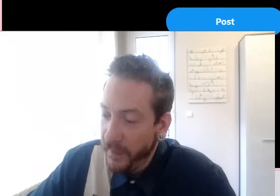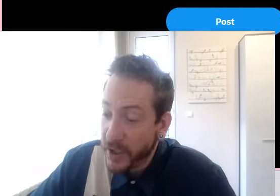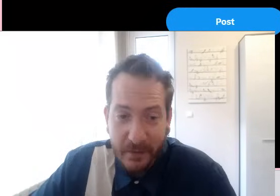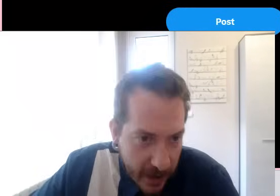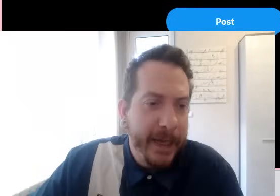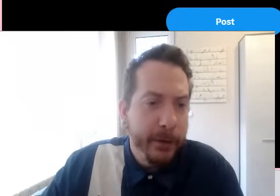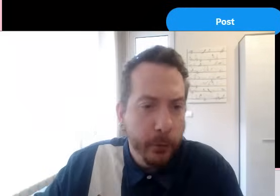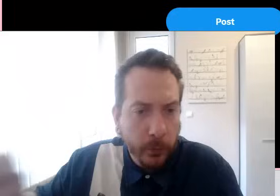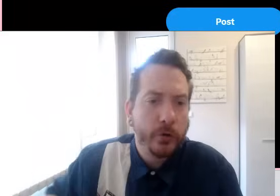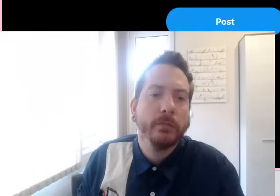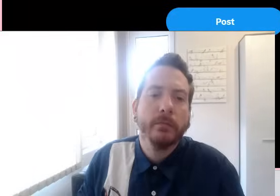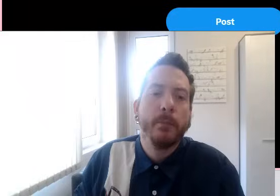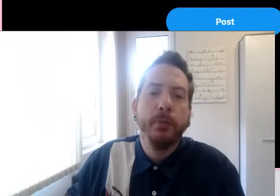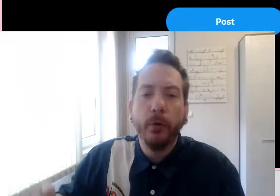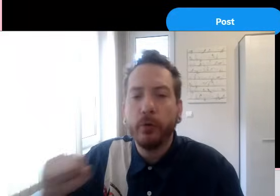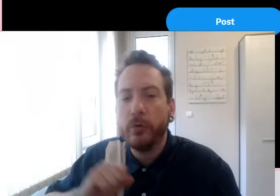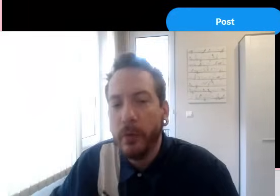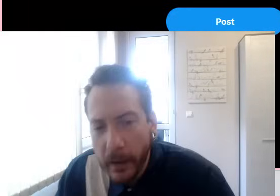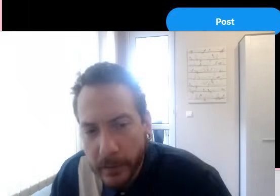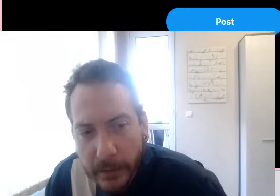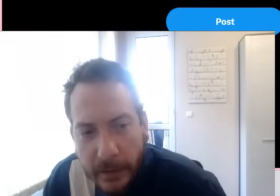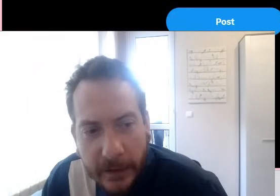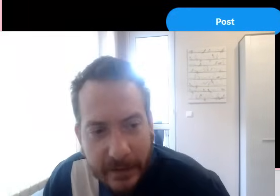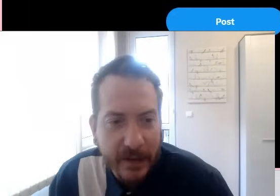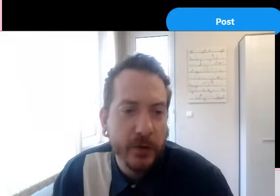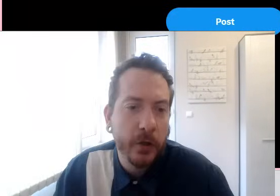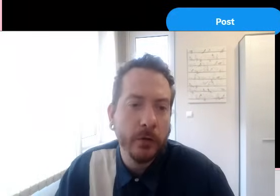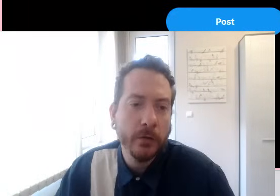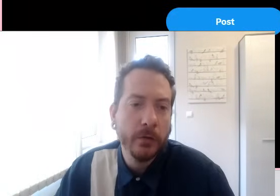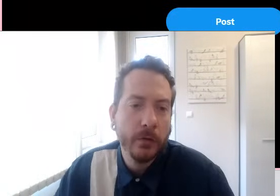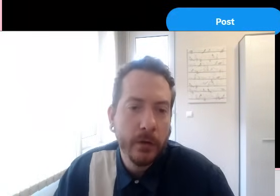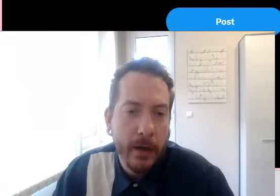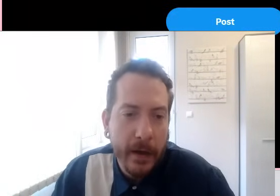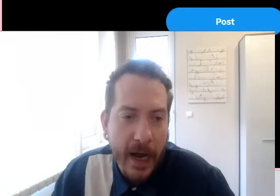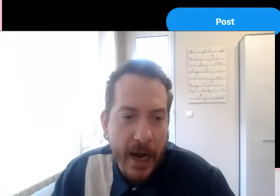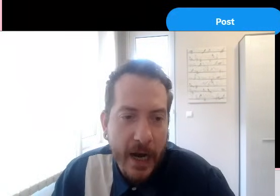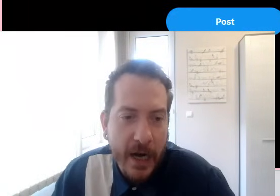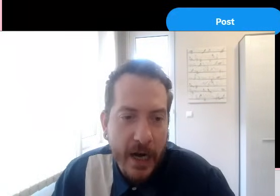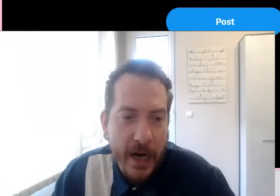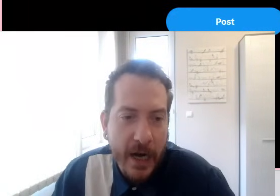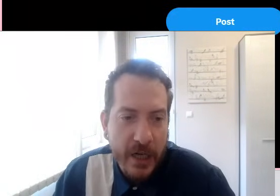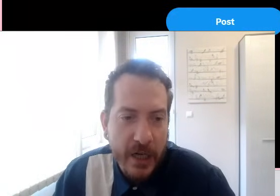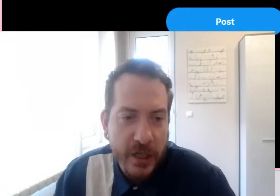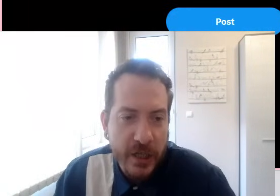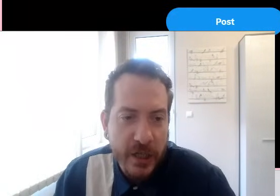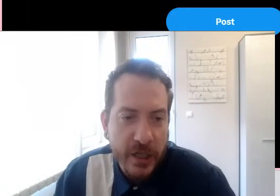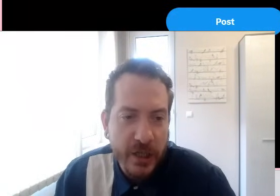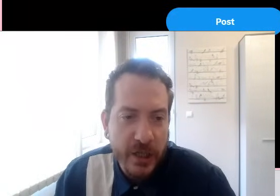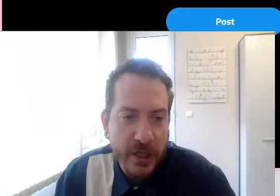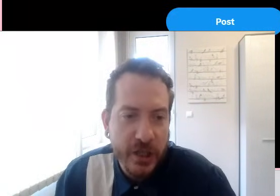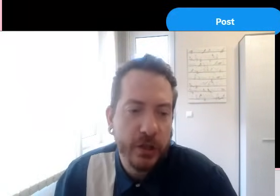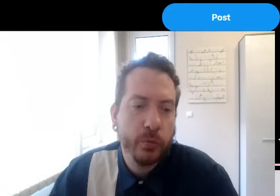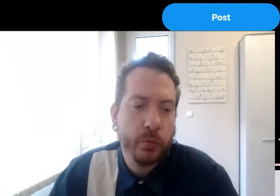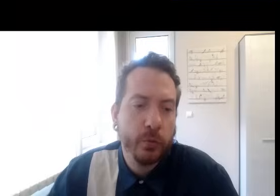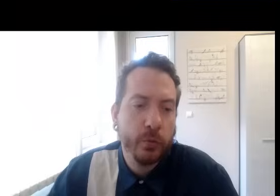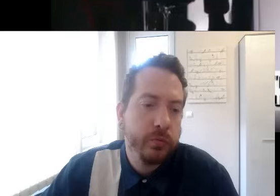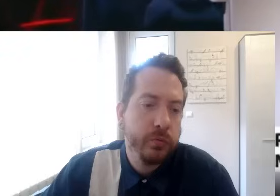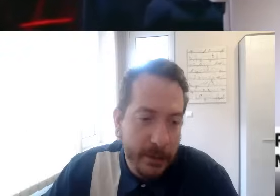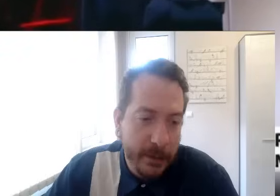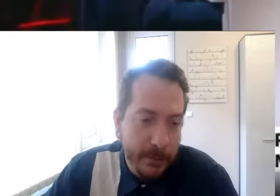magnifique chaîne. Et donc, pourquoi il y a des Afghans à Châteauroux? Eh ben, on va voir ça.